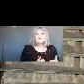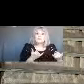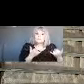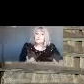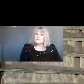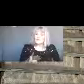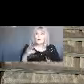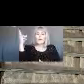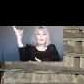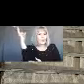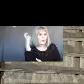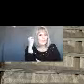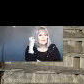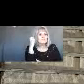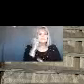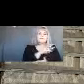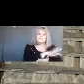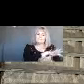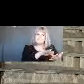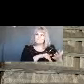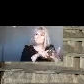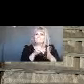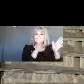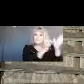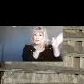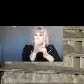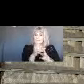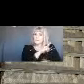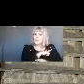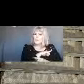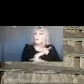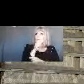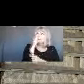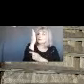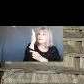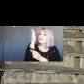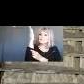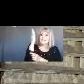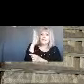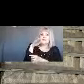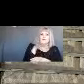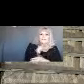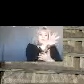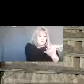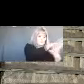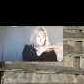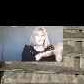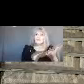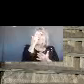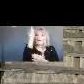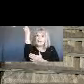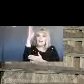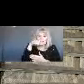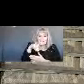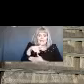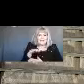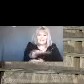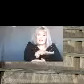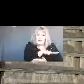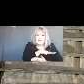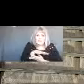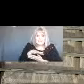Ons gaan vandag luister na die story van Jesus en omdat dit sy story is, gaan ons 'n kers aansteek, want